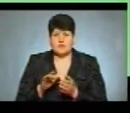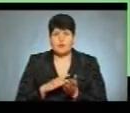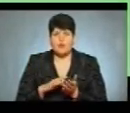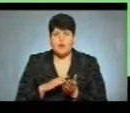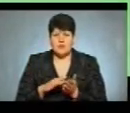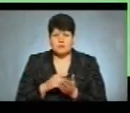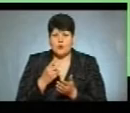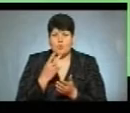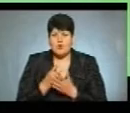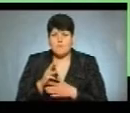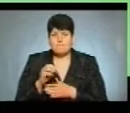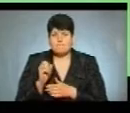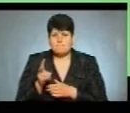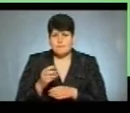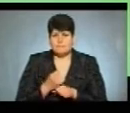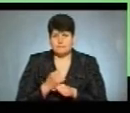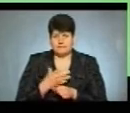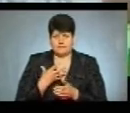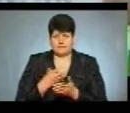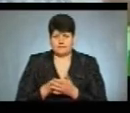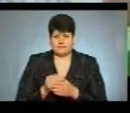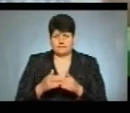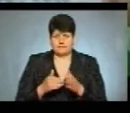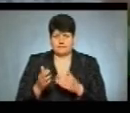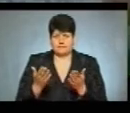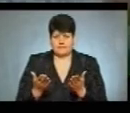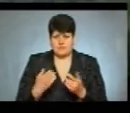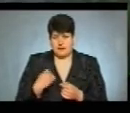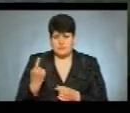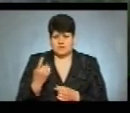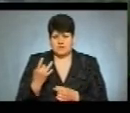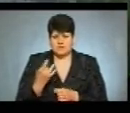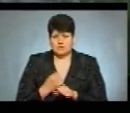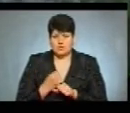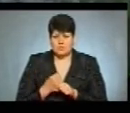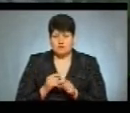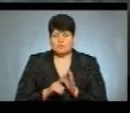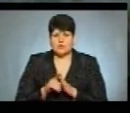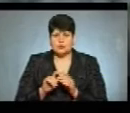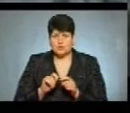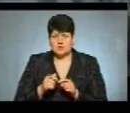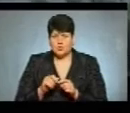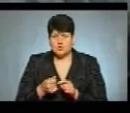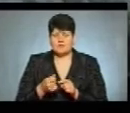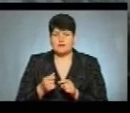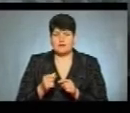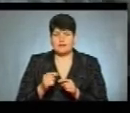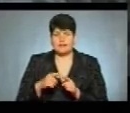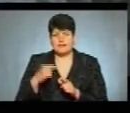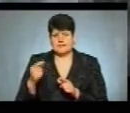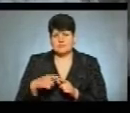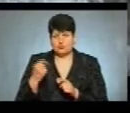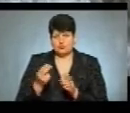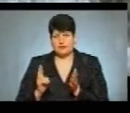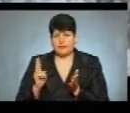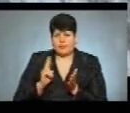бухгалтером, показує мак, виготовлений власноруч. Я вперше роблю такий мак. Спочатку закручувала листочки, наклеювала